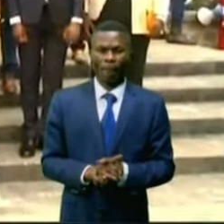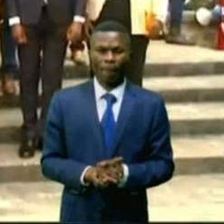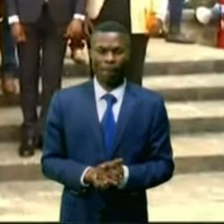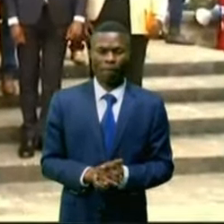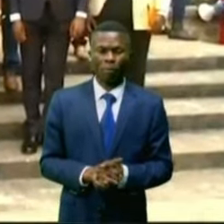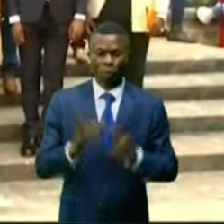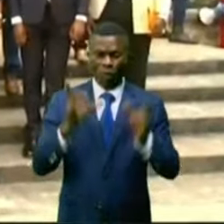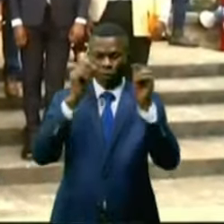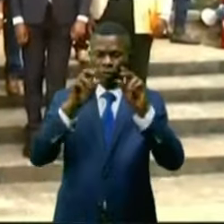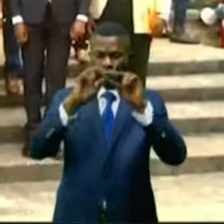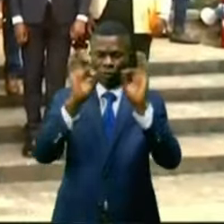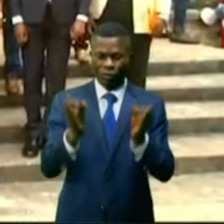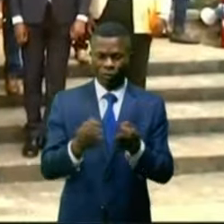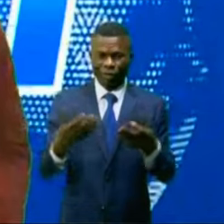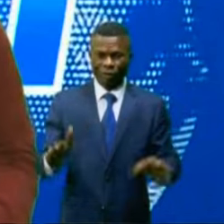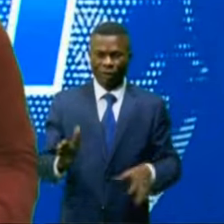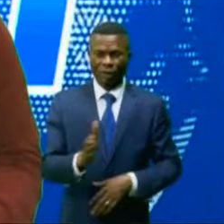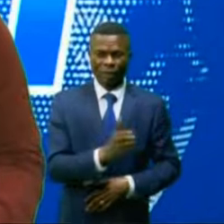Mutela Mukendi.